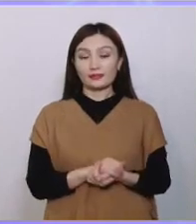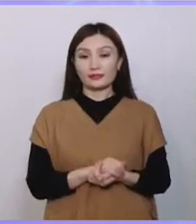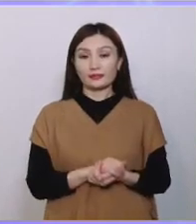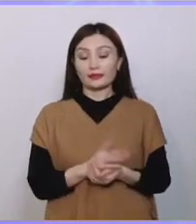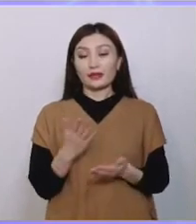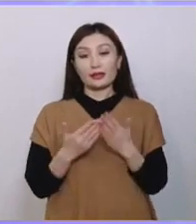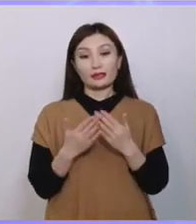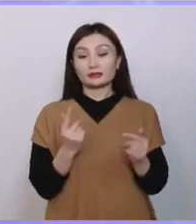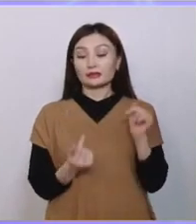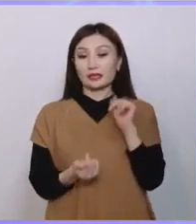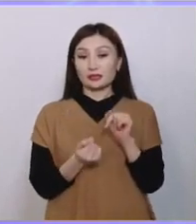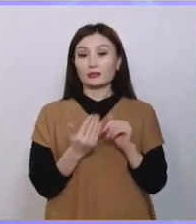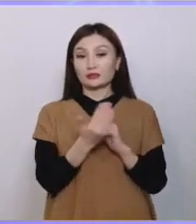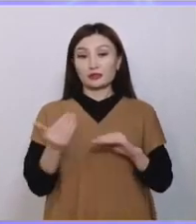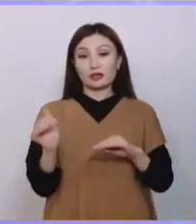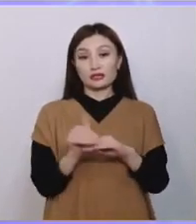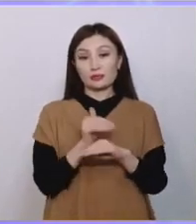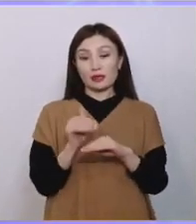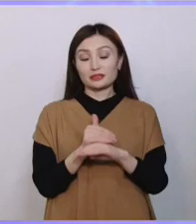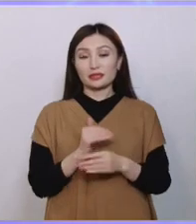Дал келген болса, азаматсыңар.